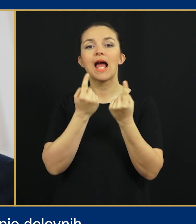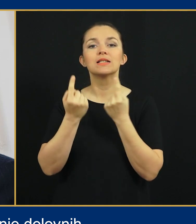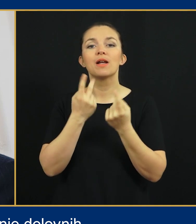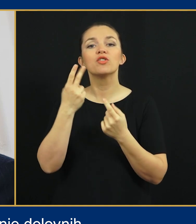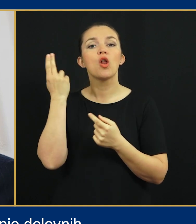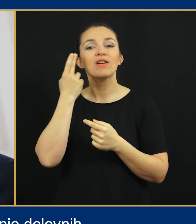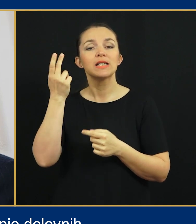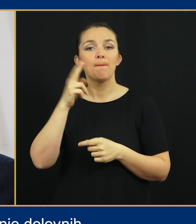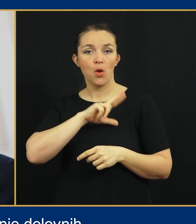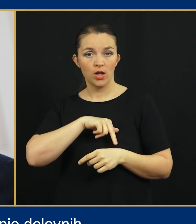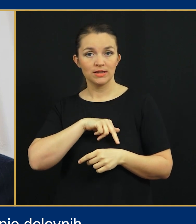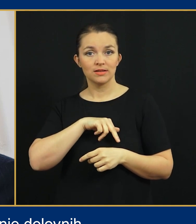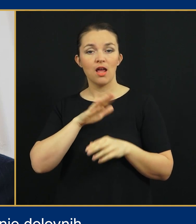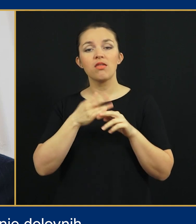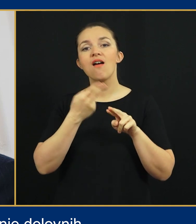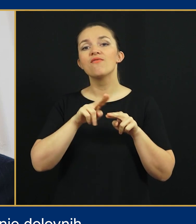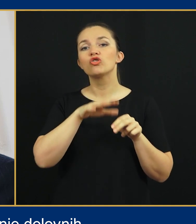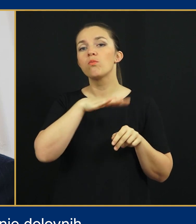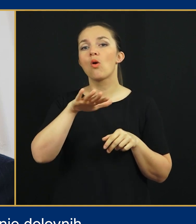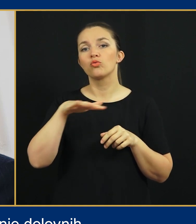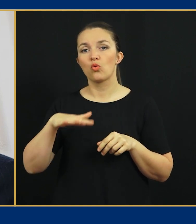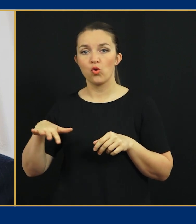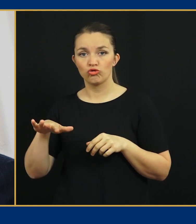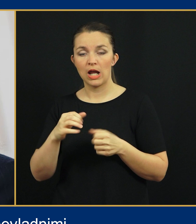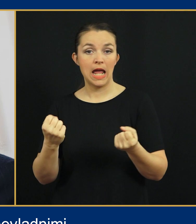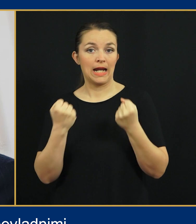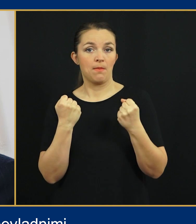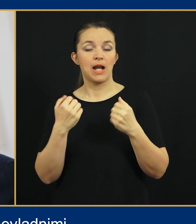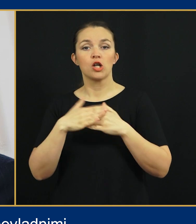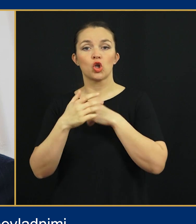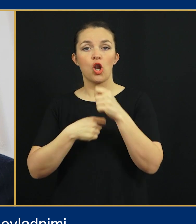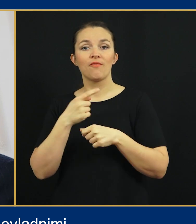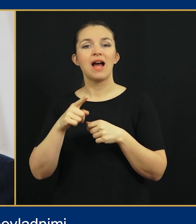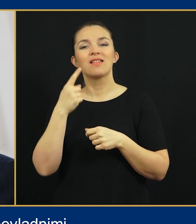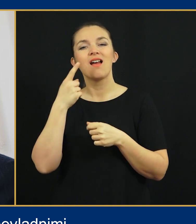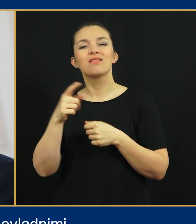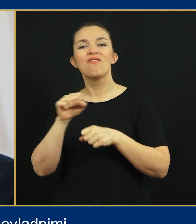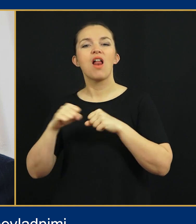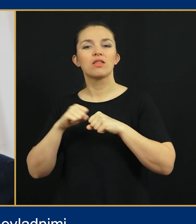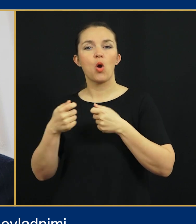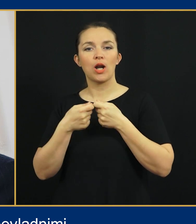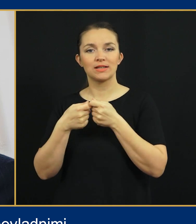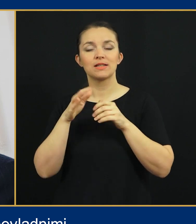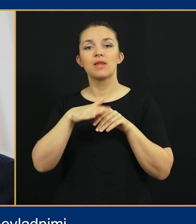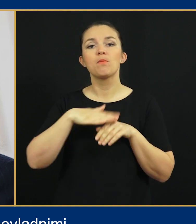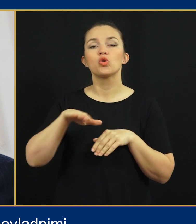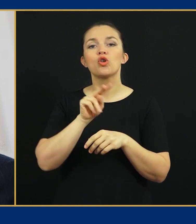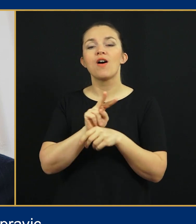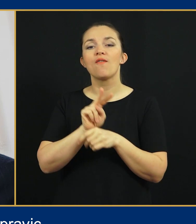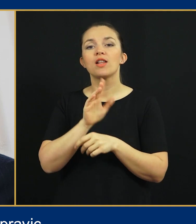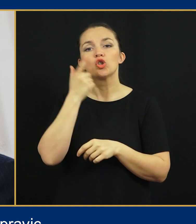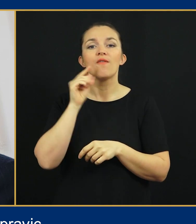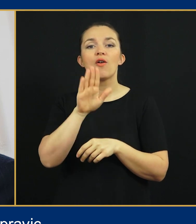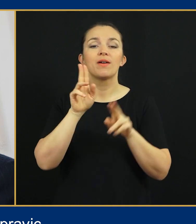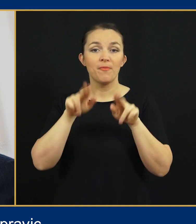razmer v slovenski policiji na več področjih. Krepila je sodelovanje z nevladnimi organizacijami na področju